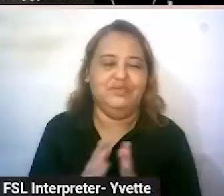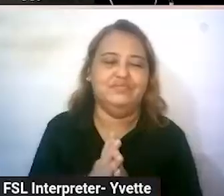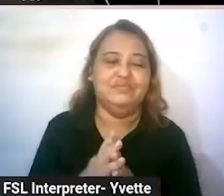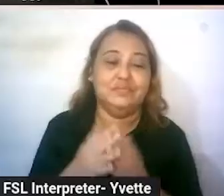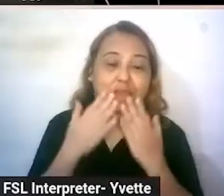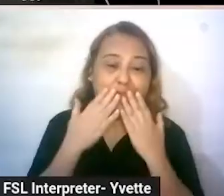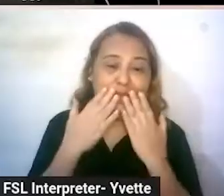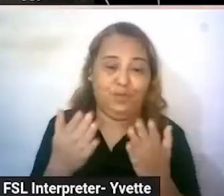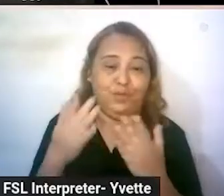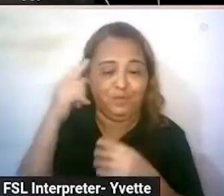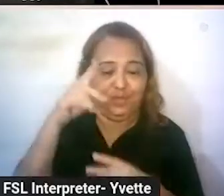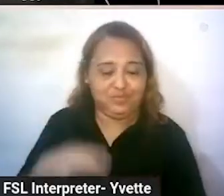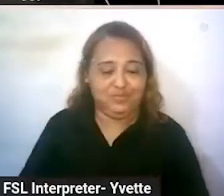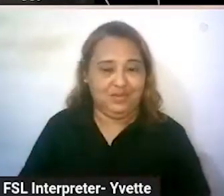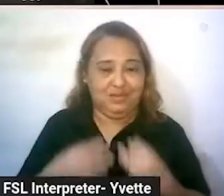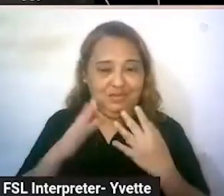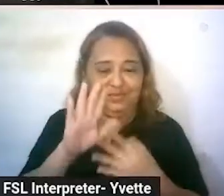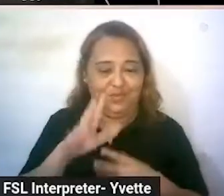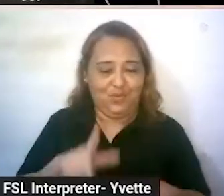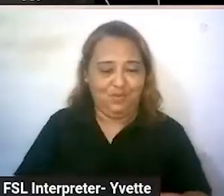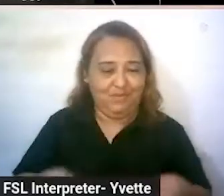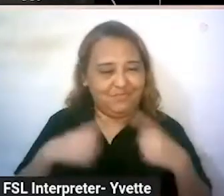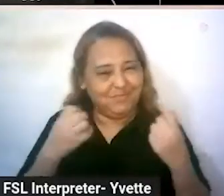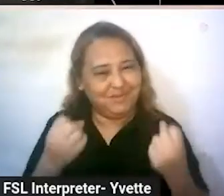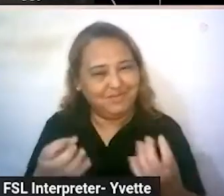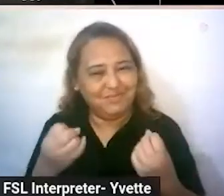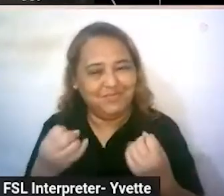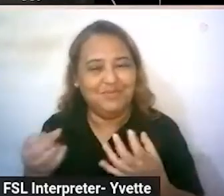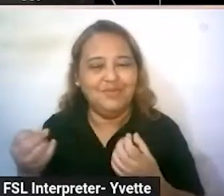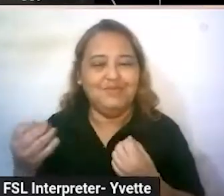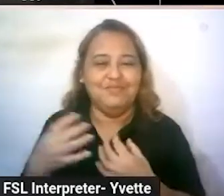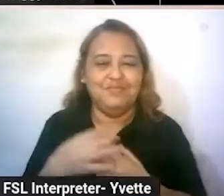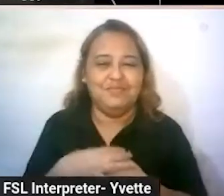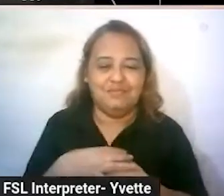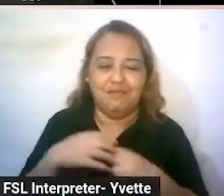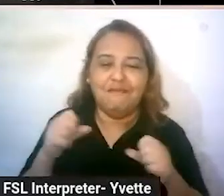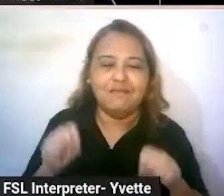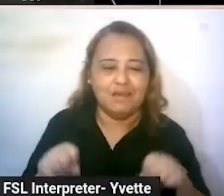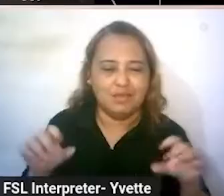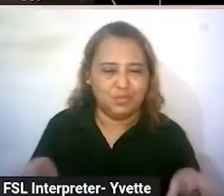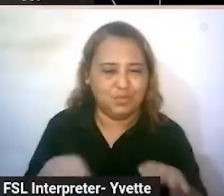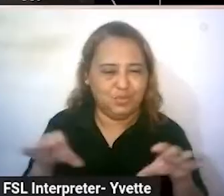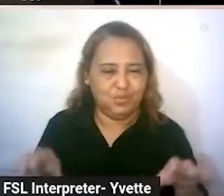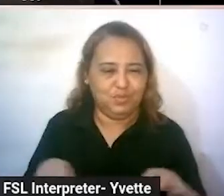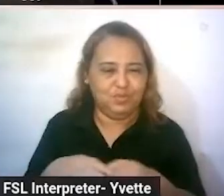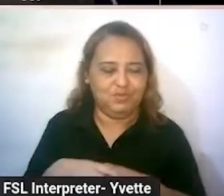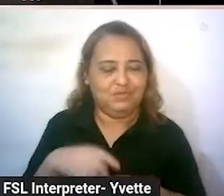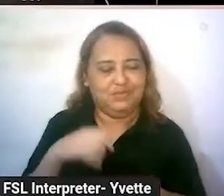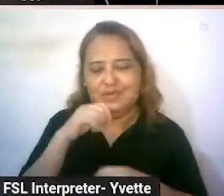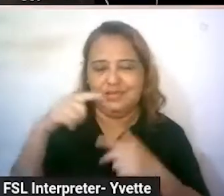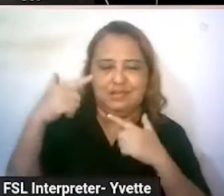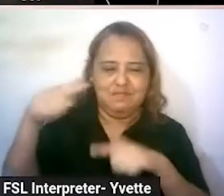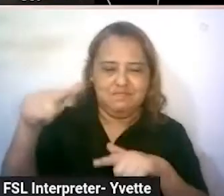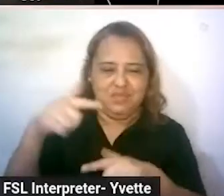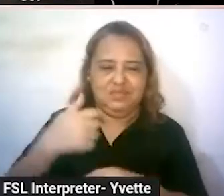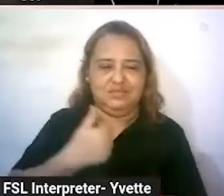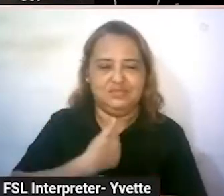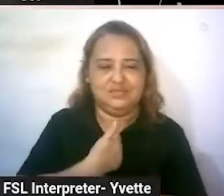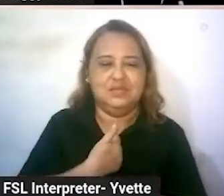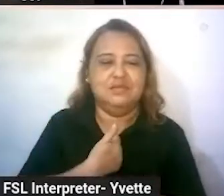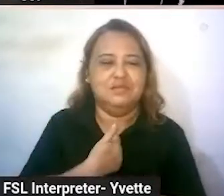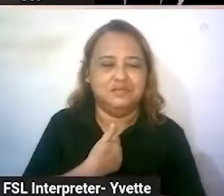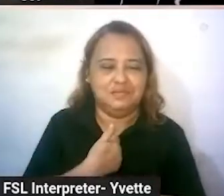inyong buhay. Marami pala talaga tayong pwedeng gawin. Hindi natin kailangan limitahan ng sarili natin, hindi porket